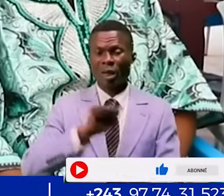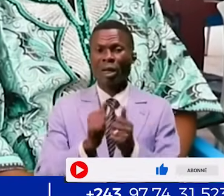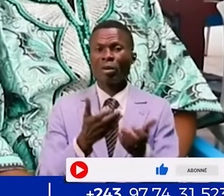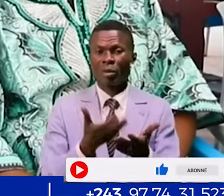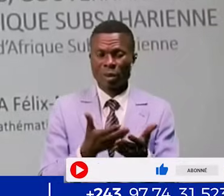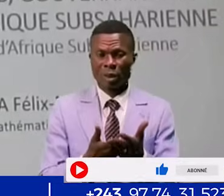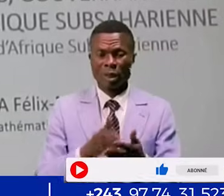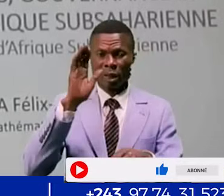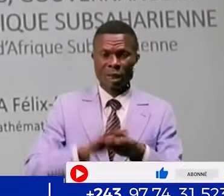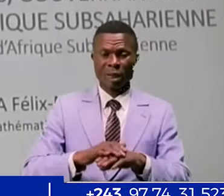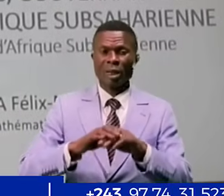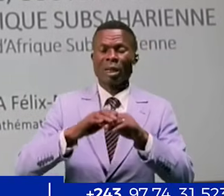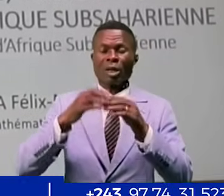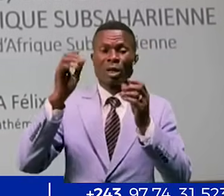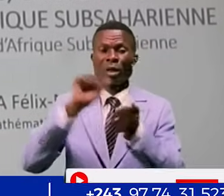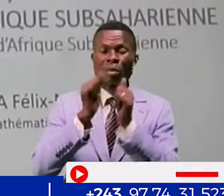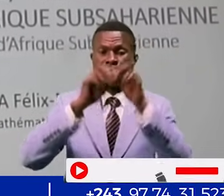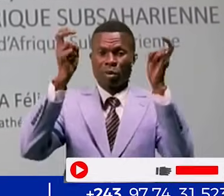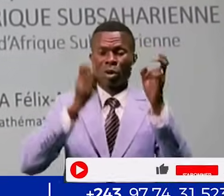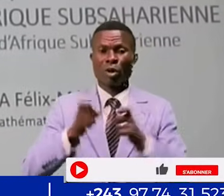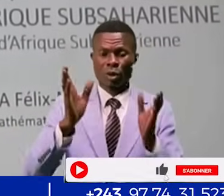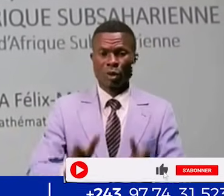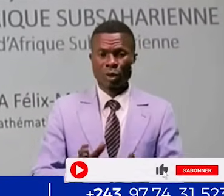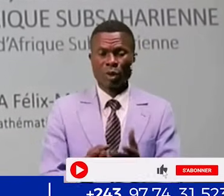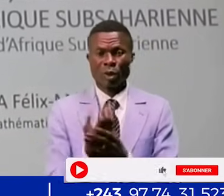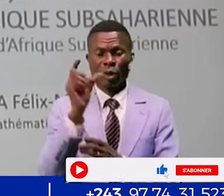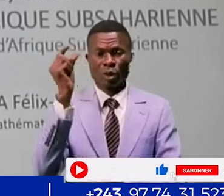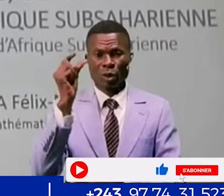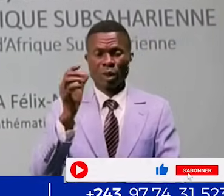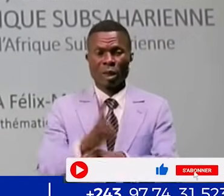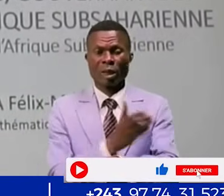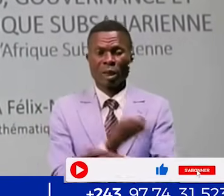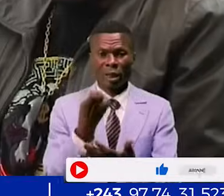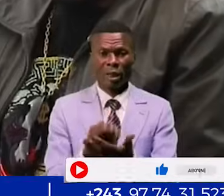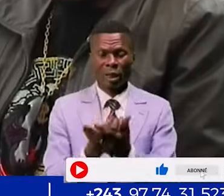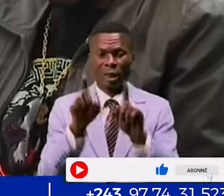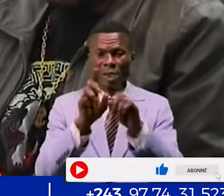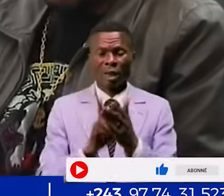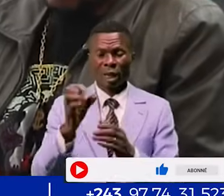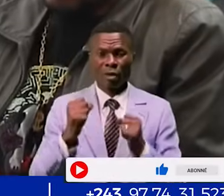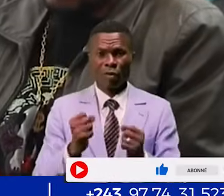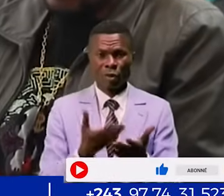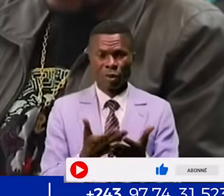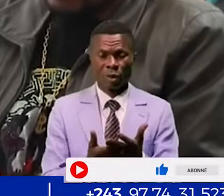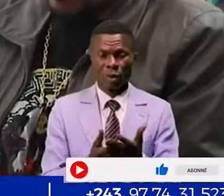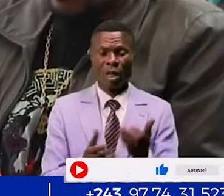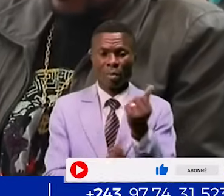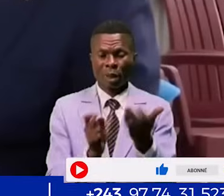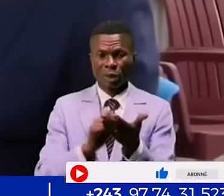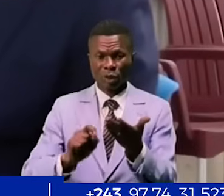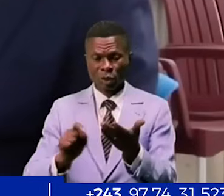problématique a inspiré cette thèse titrée « Gouvernance, ressources humaines, croissance économique et développement durable ». L'auteur,